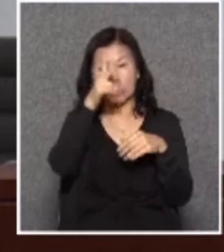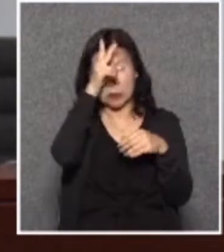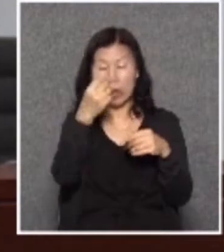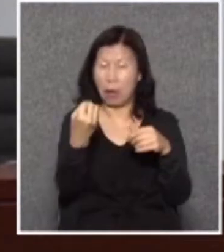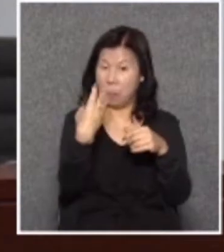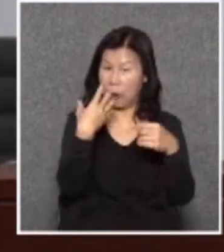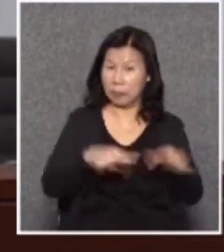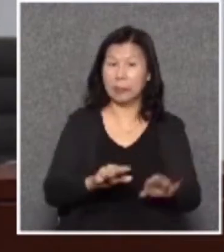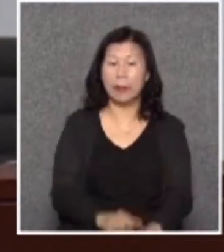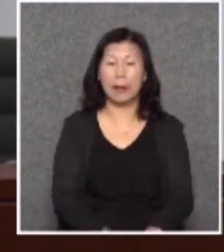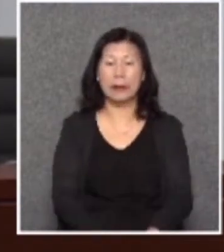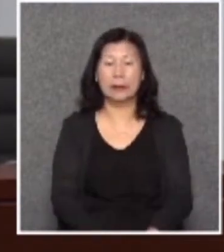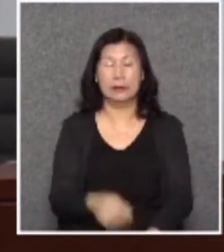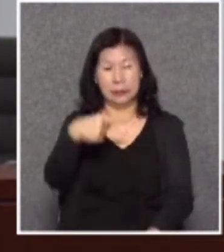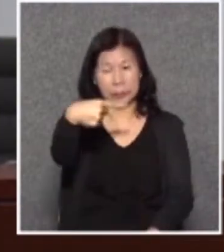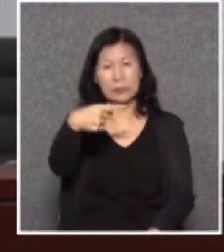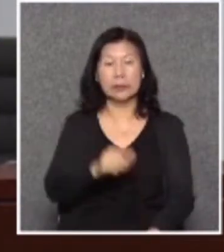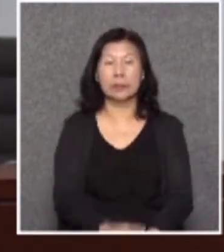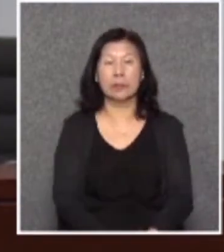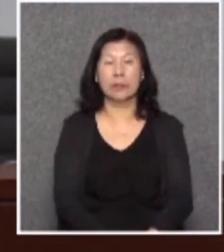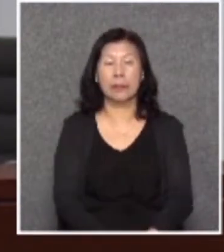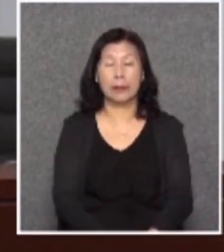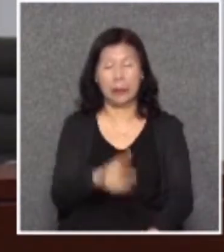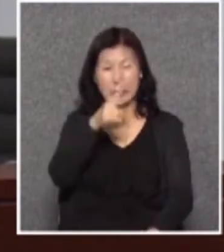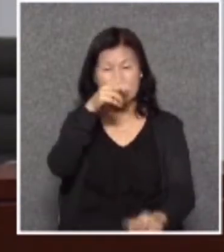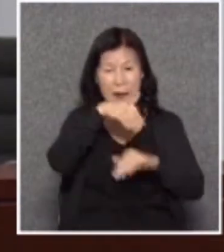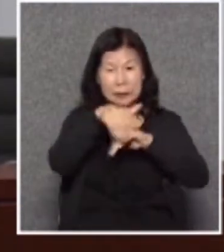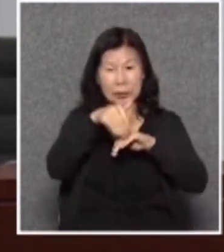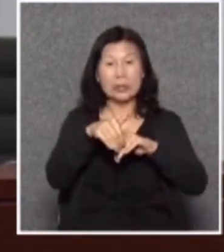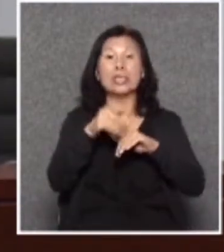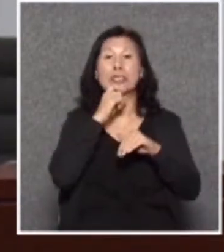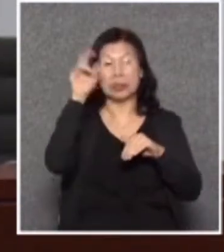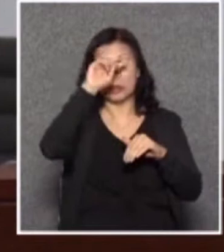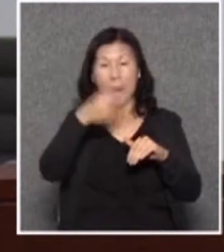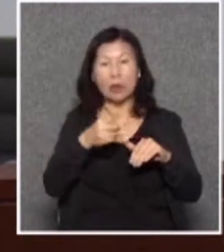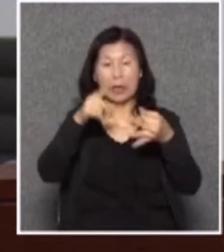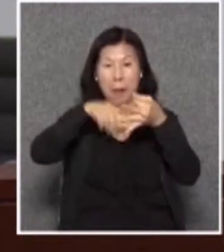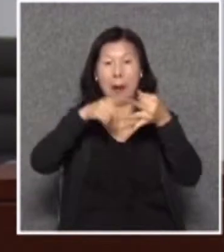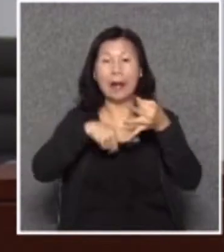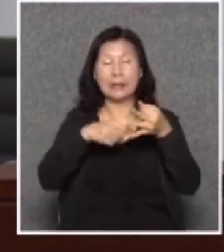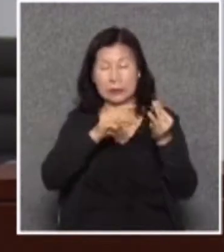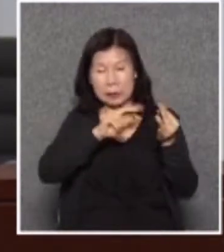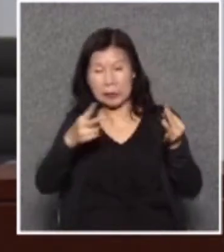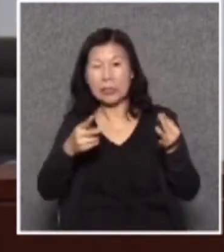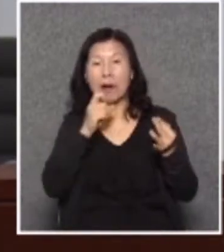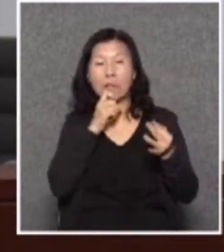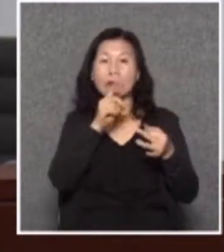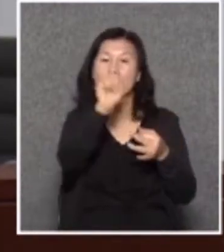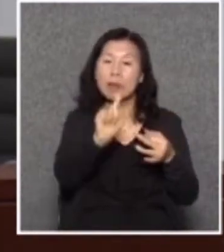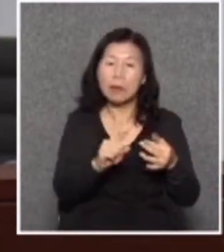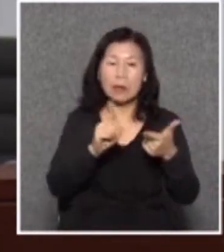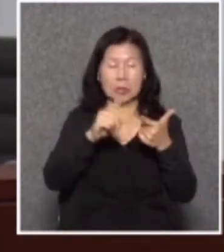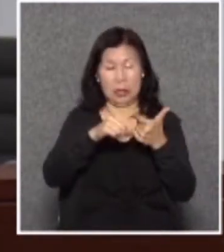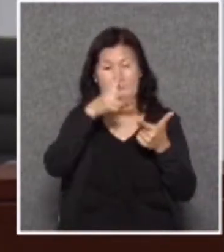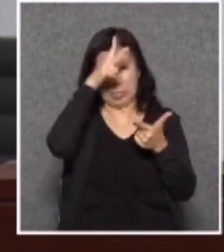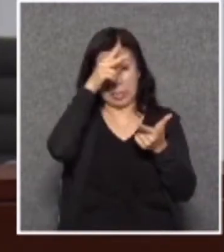否告知本會？第一，當局計劃對通識科課程作出修訂的詳情和理據為何？當局制定